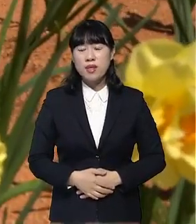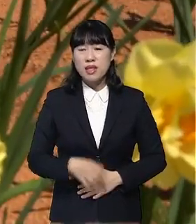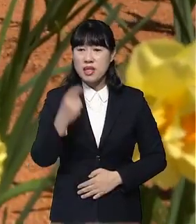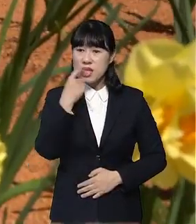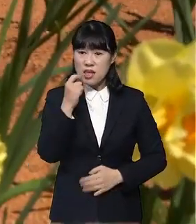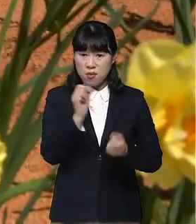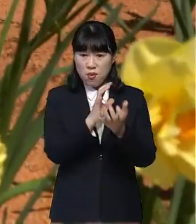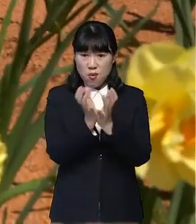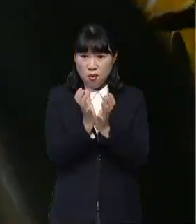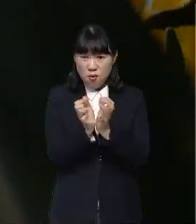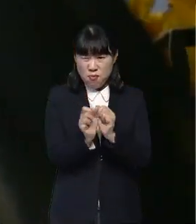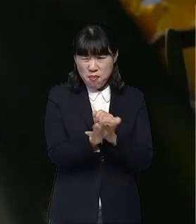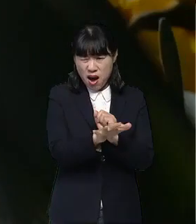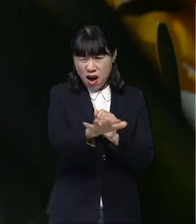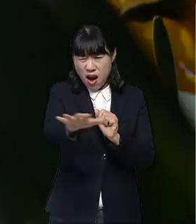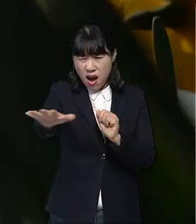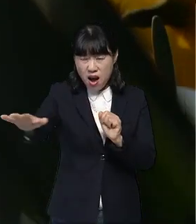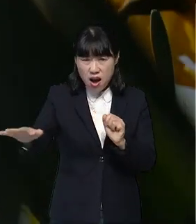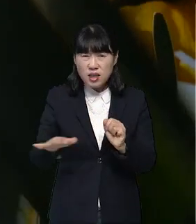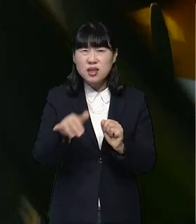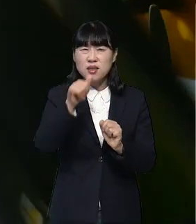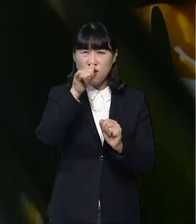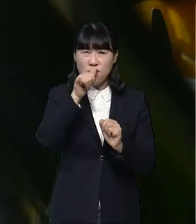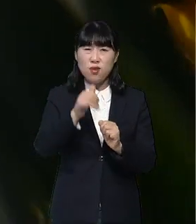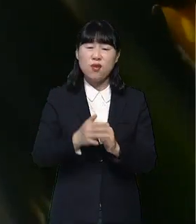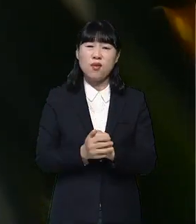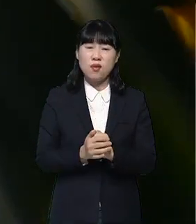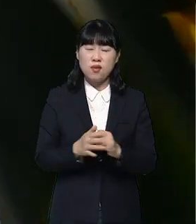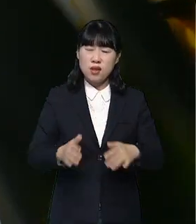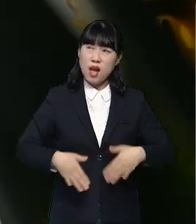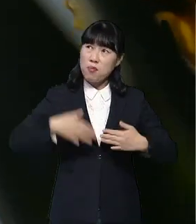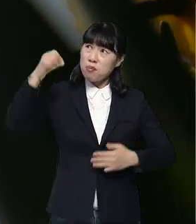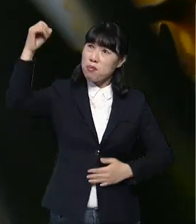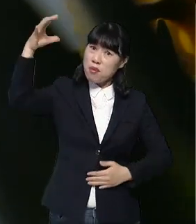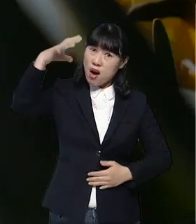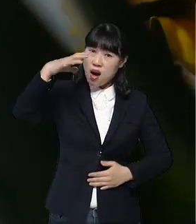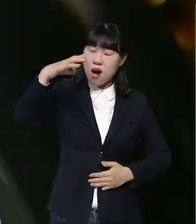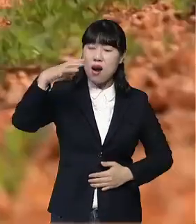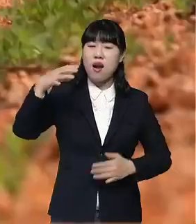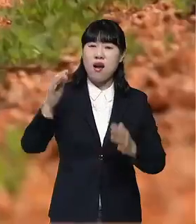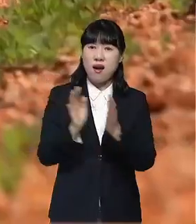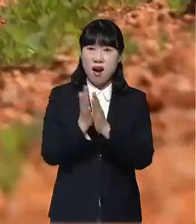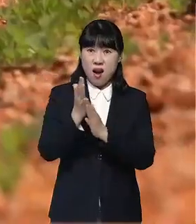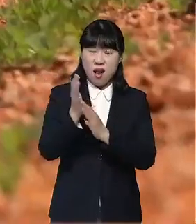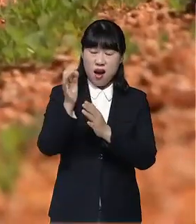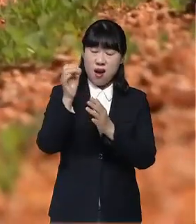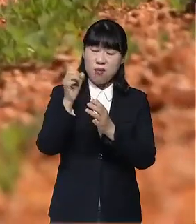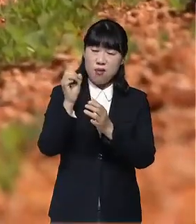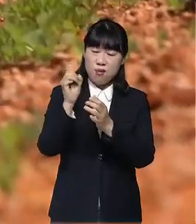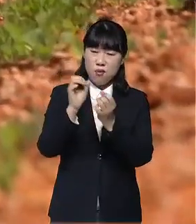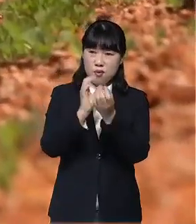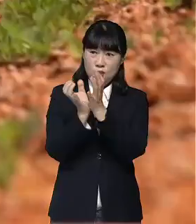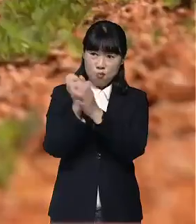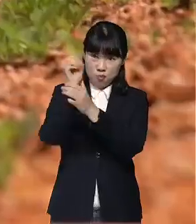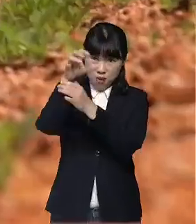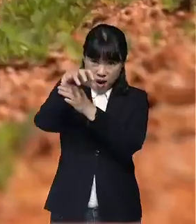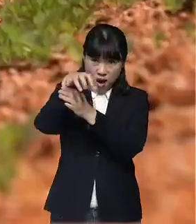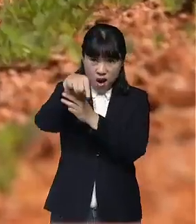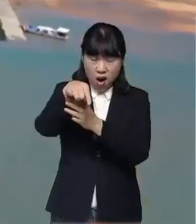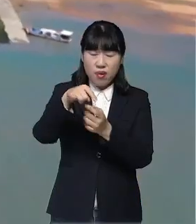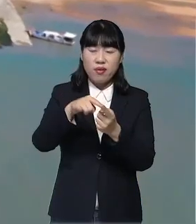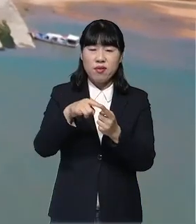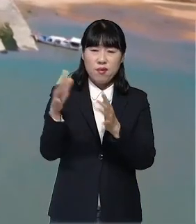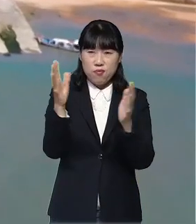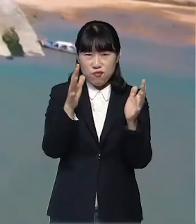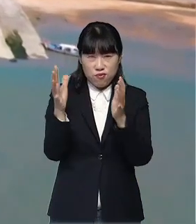노란 꽃물결이 섬마을을 뒤덮었습니다. 따사로운 햇살 아래 화사하게 고개를 내민 수선화가 봄바람에